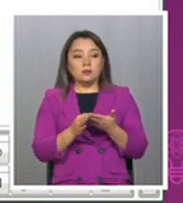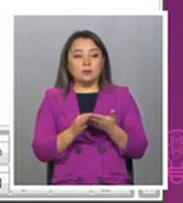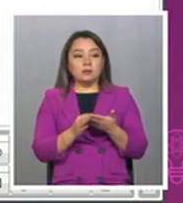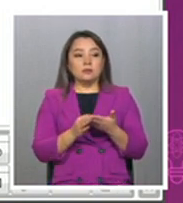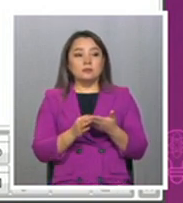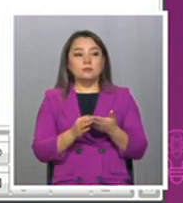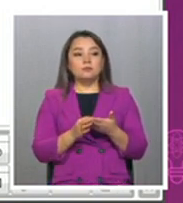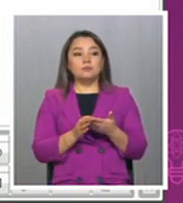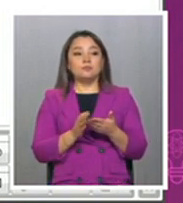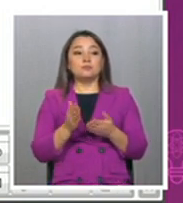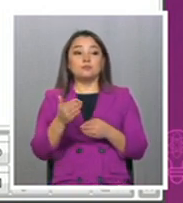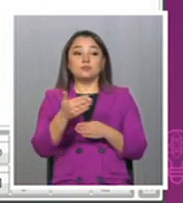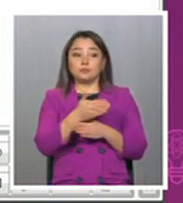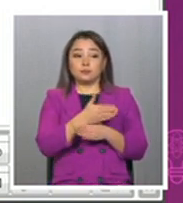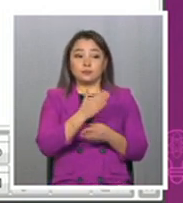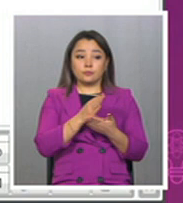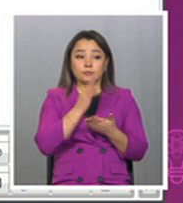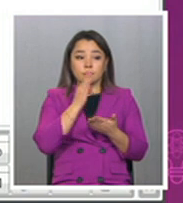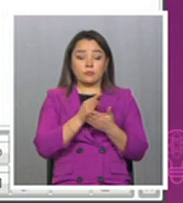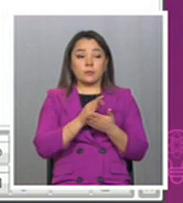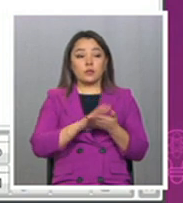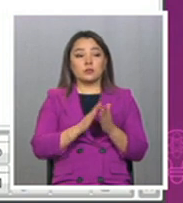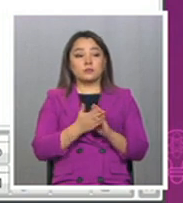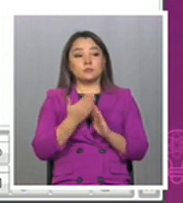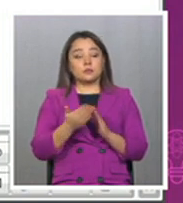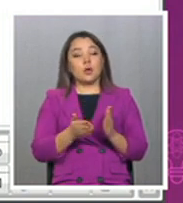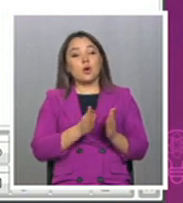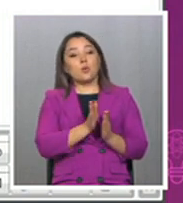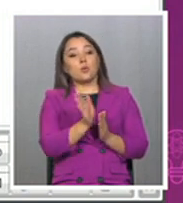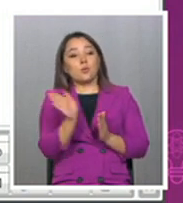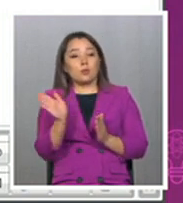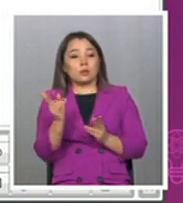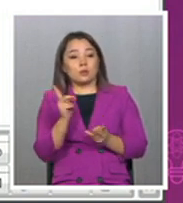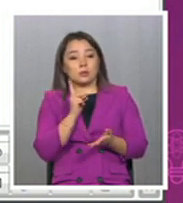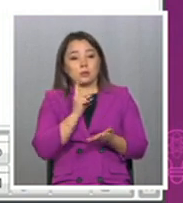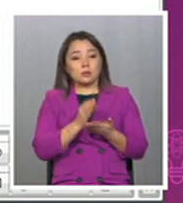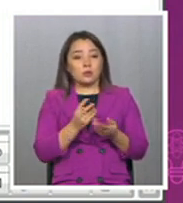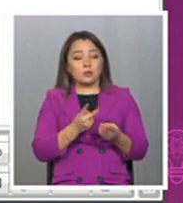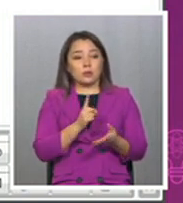солға бұрылған болса, соңғы жағдайда ол оңға бұрылуы керек.